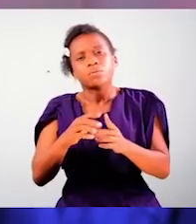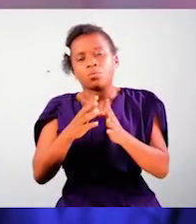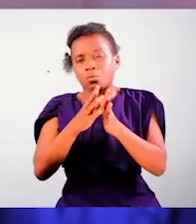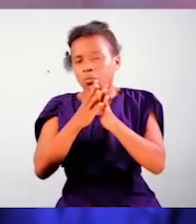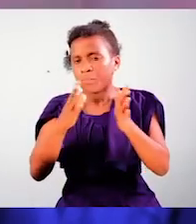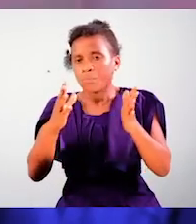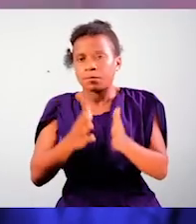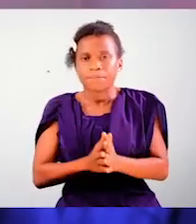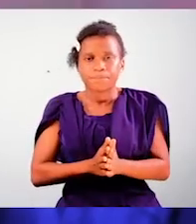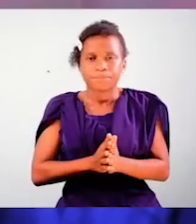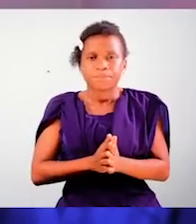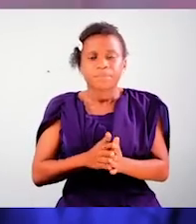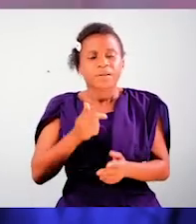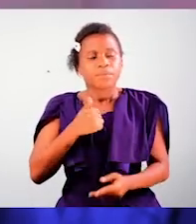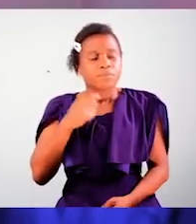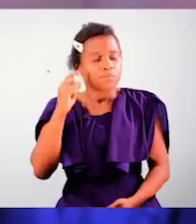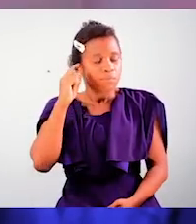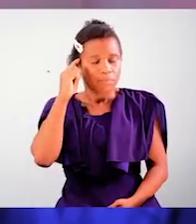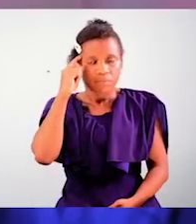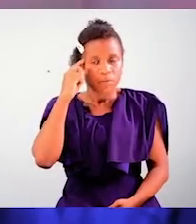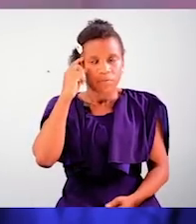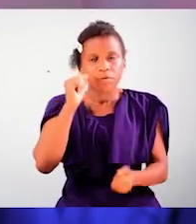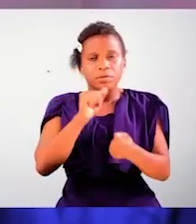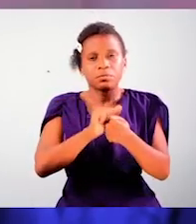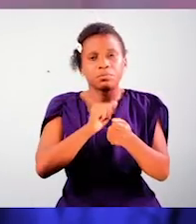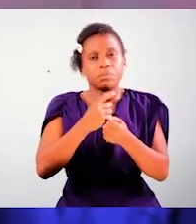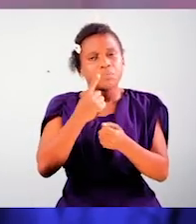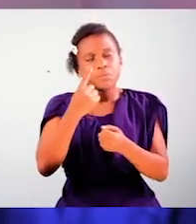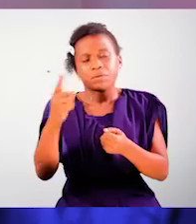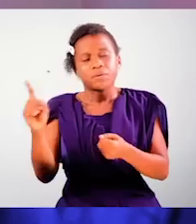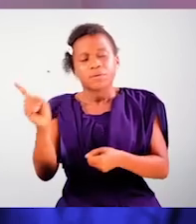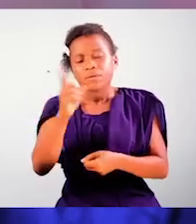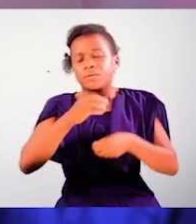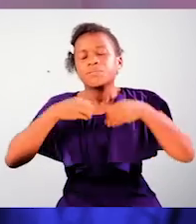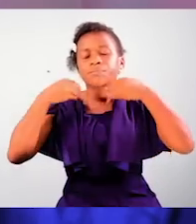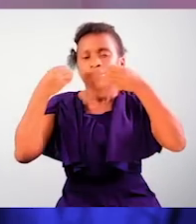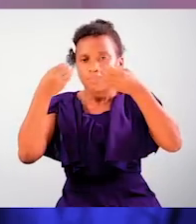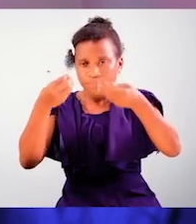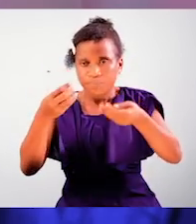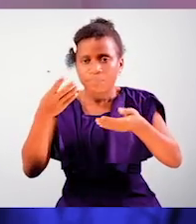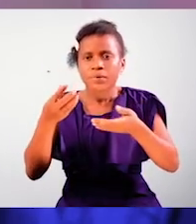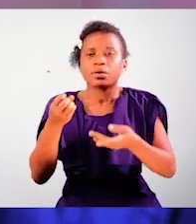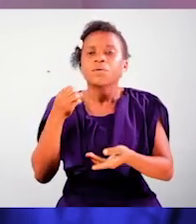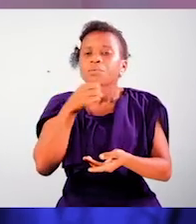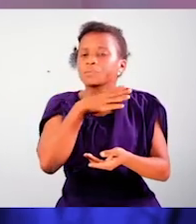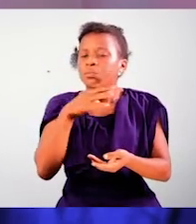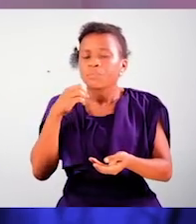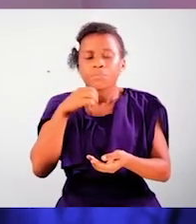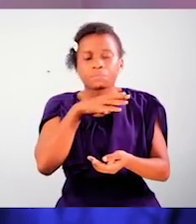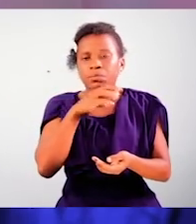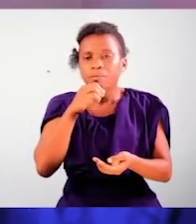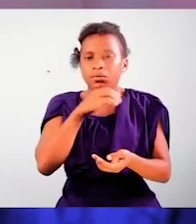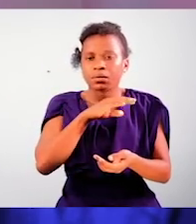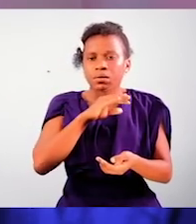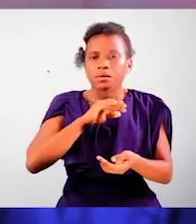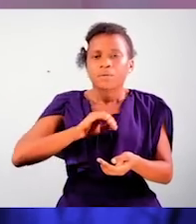kimoja, CAG asipeleke tu lawama au wizi, lakini apeleke na majina ya